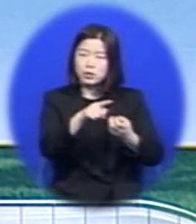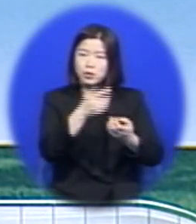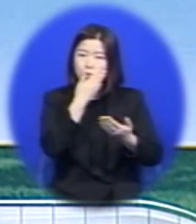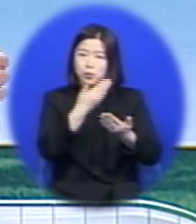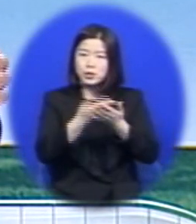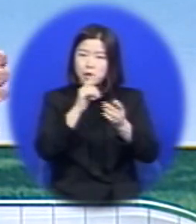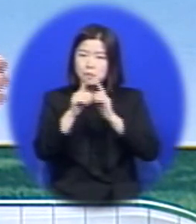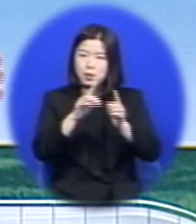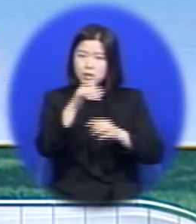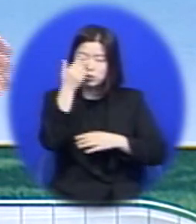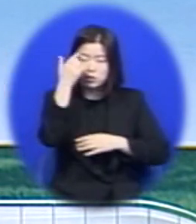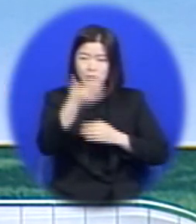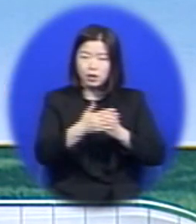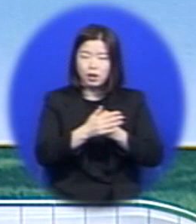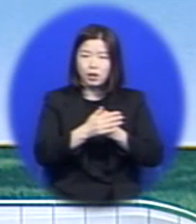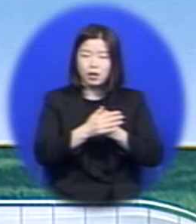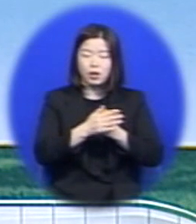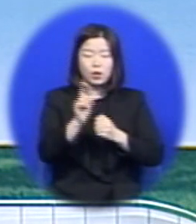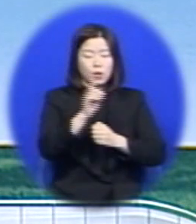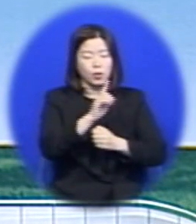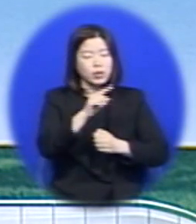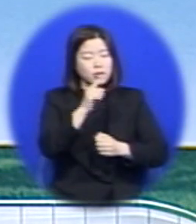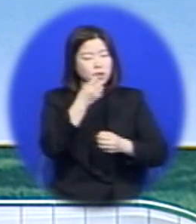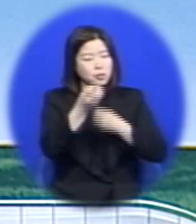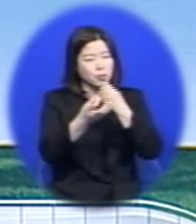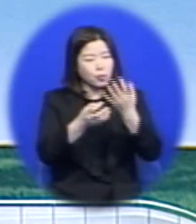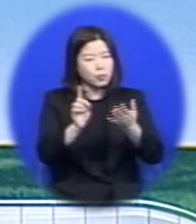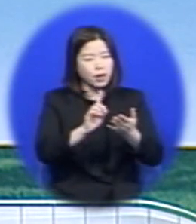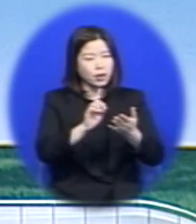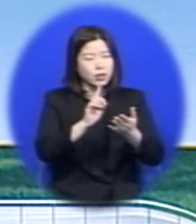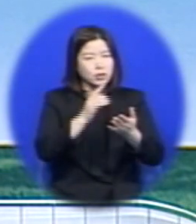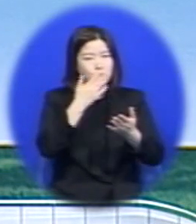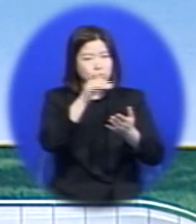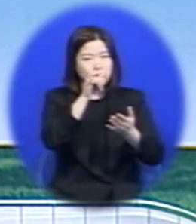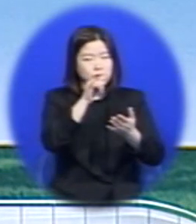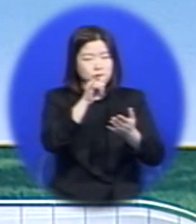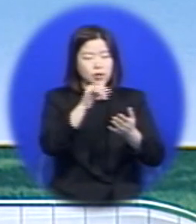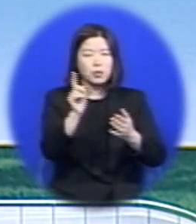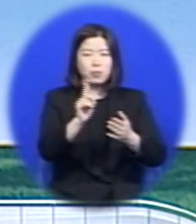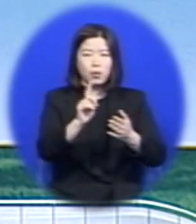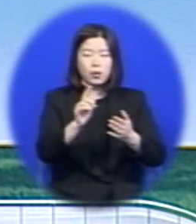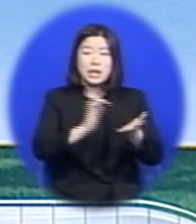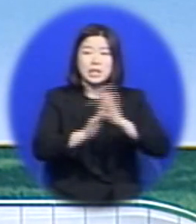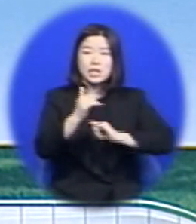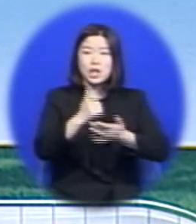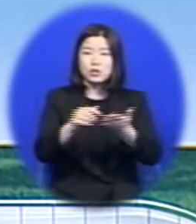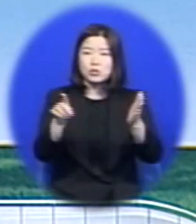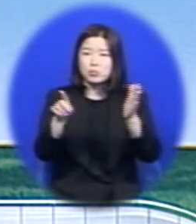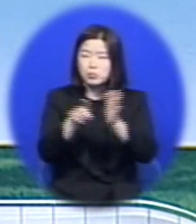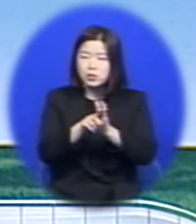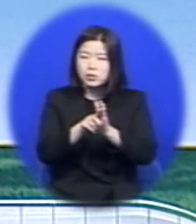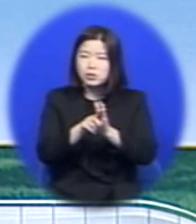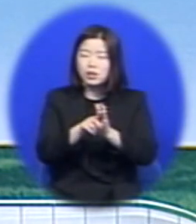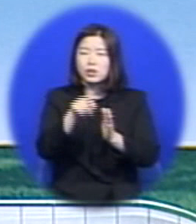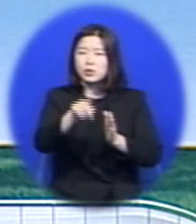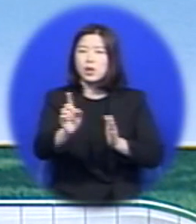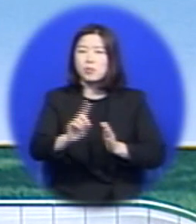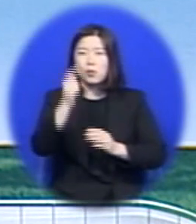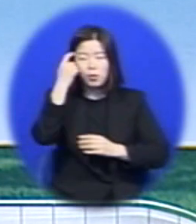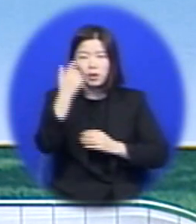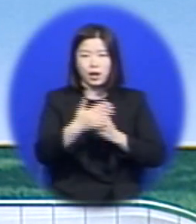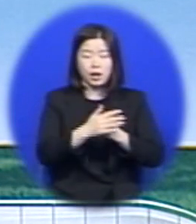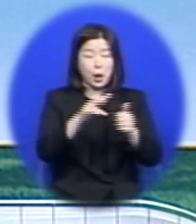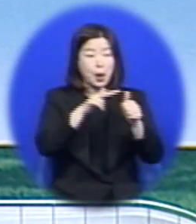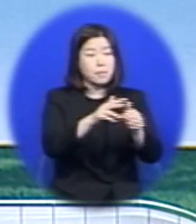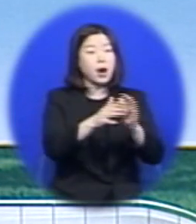도대체 이렇게 말할 수 있는 사람이 누군가? 예수를 믿는다는 게 뭐길래? 아니, 마부가 저렇게 말을 할